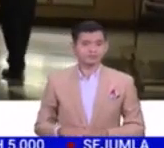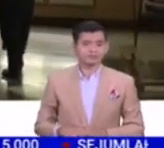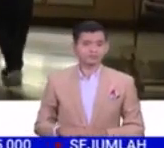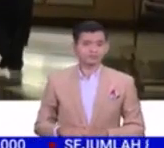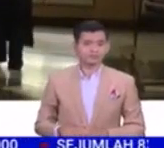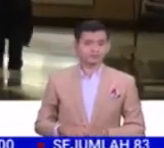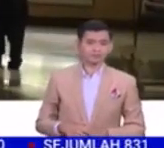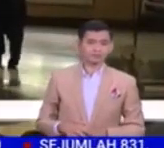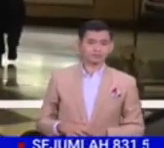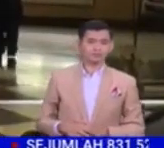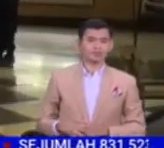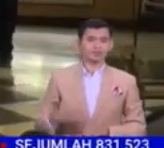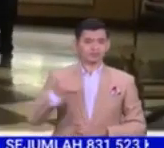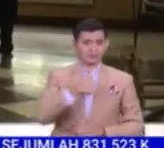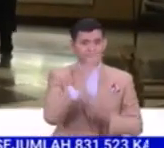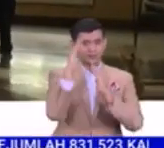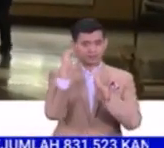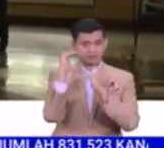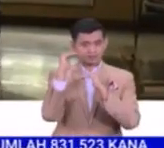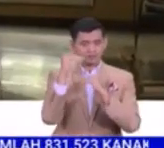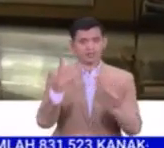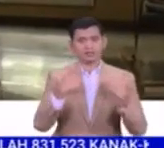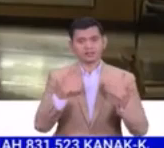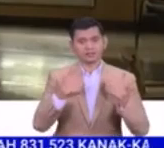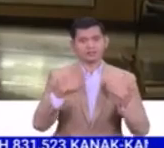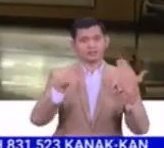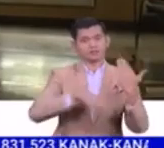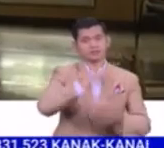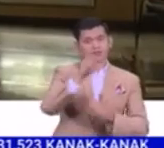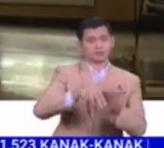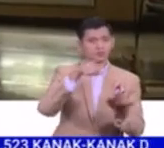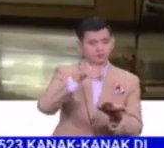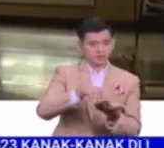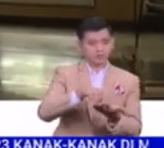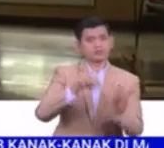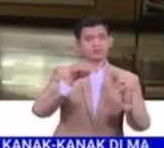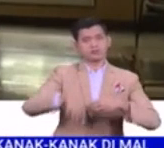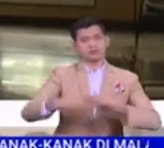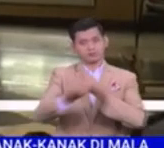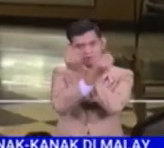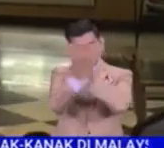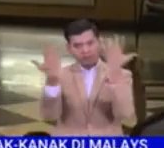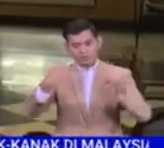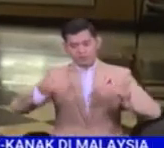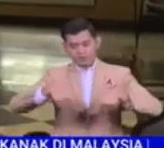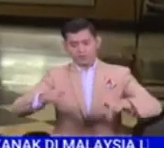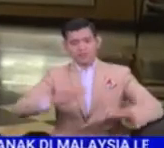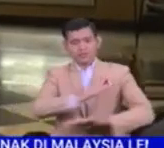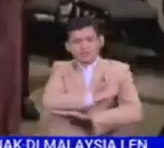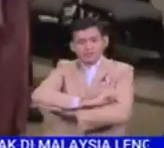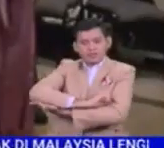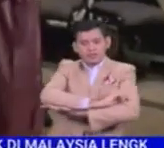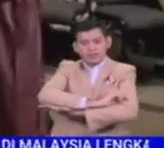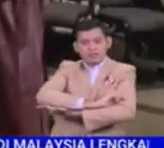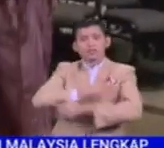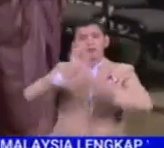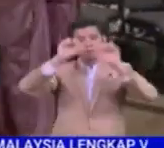Also, kita pun berharap dengan ada pendedahan ini untuk anak-anak yatim, so mereka dapat